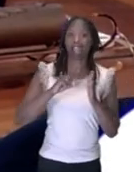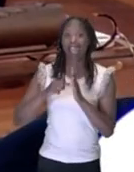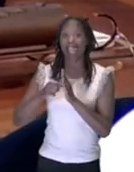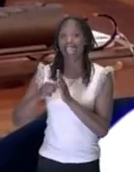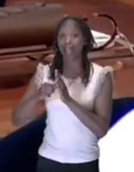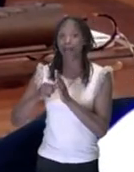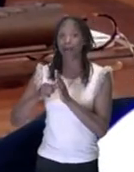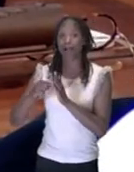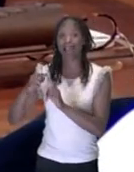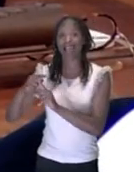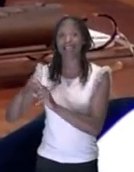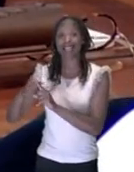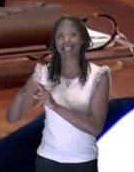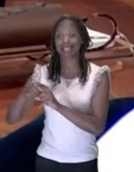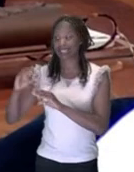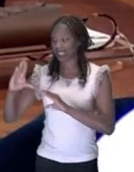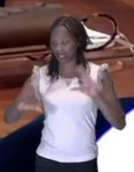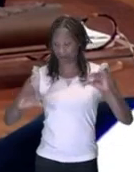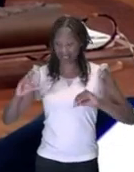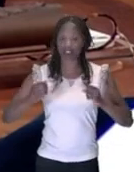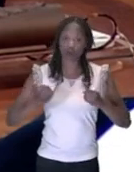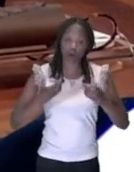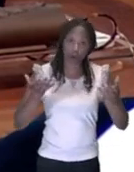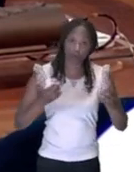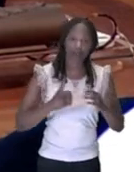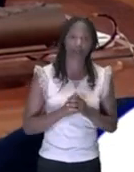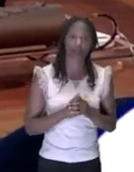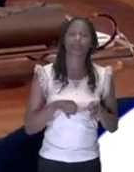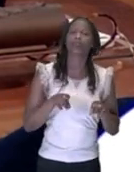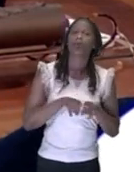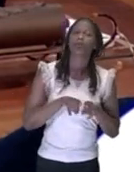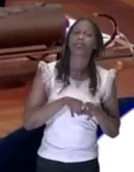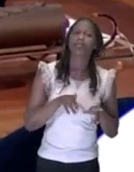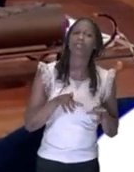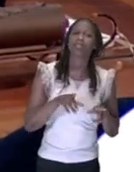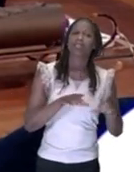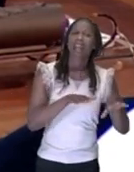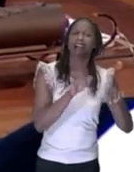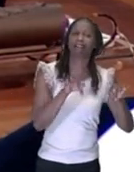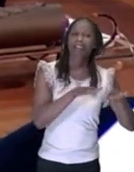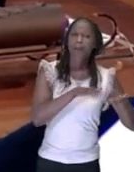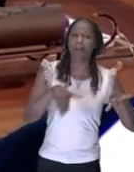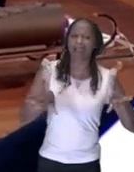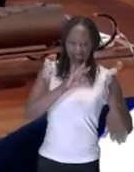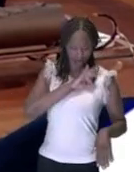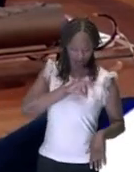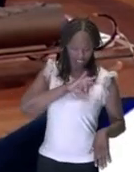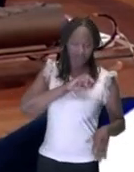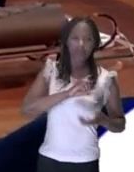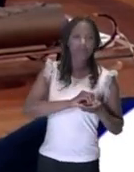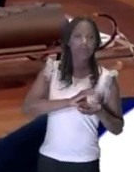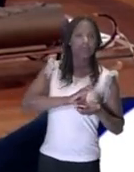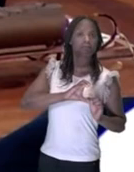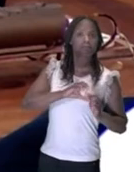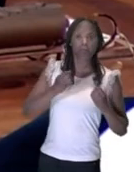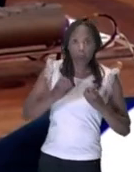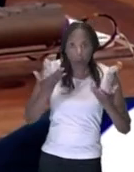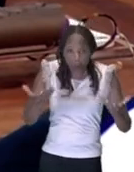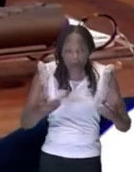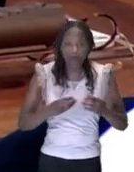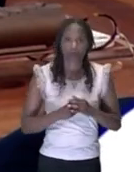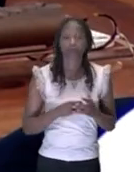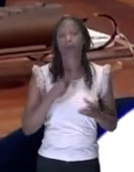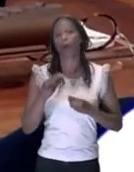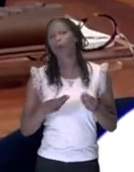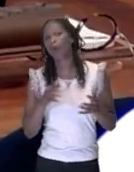ailleurs, quels sont le montant des recettes de stationnement ou encore le montant des